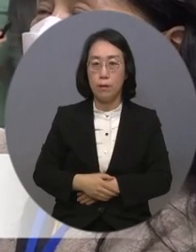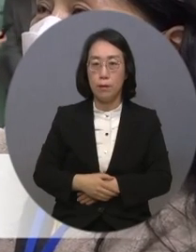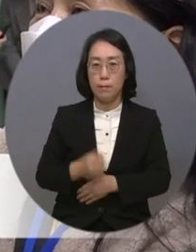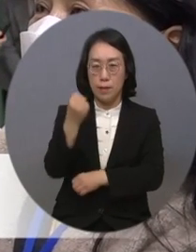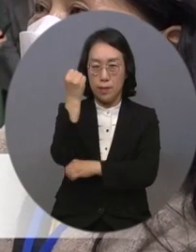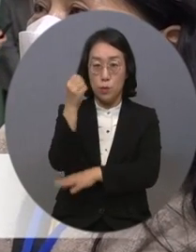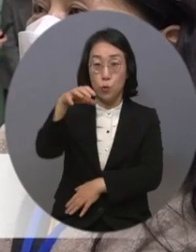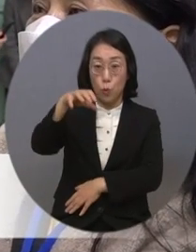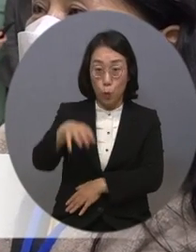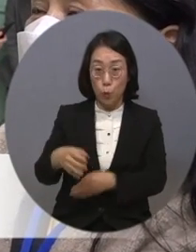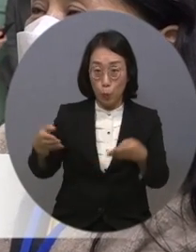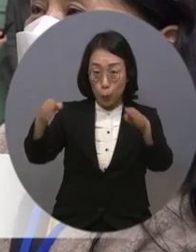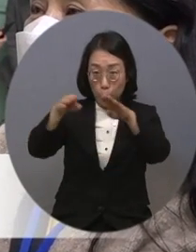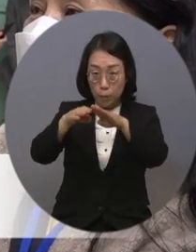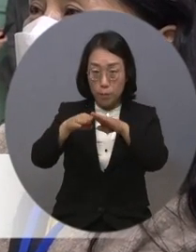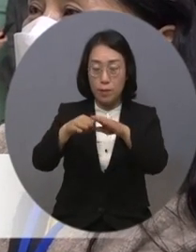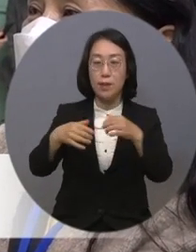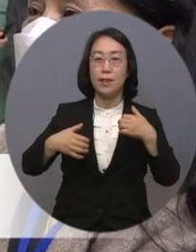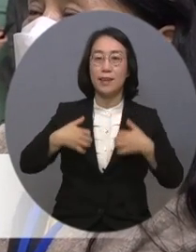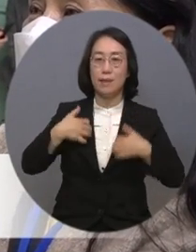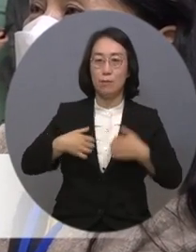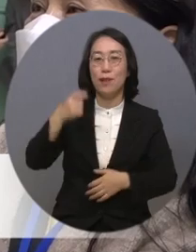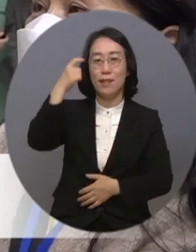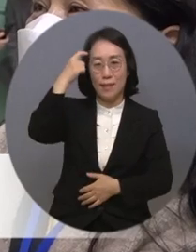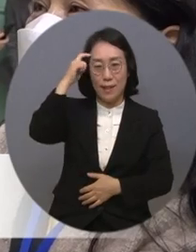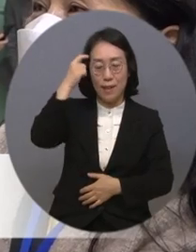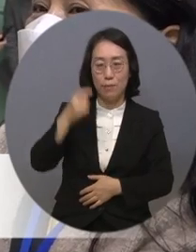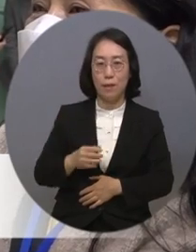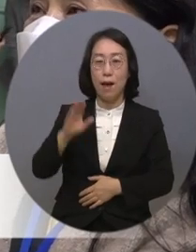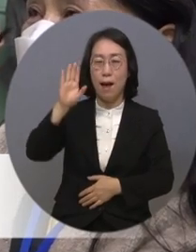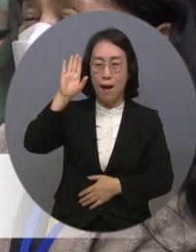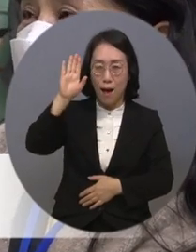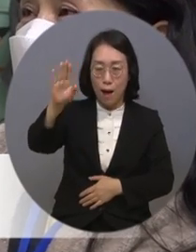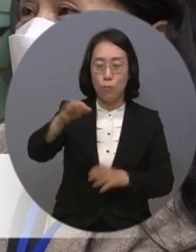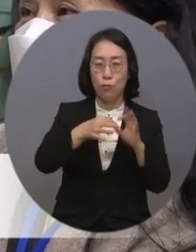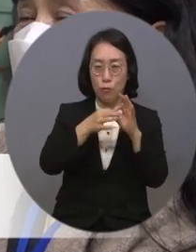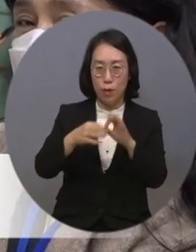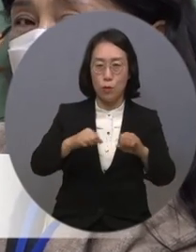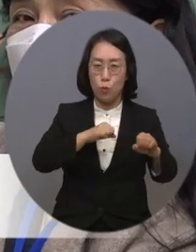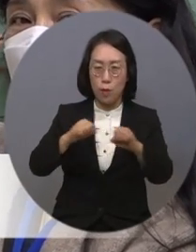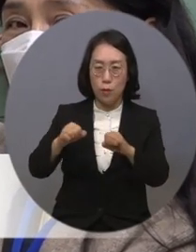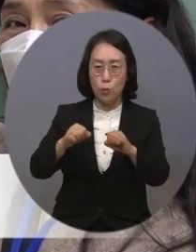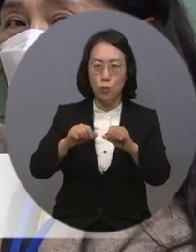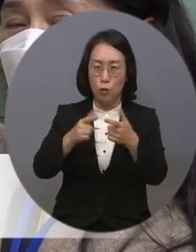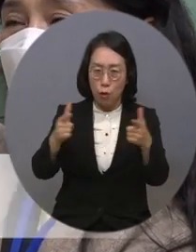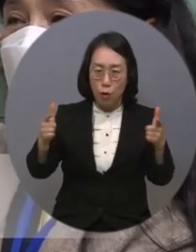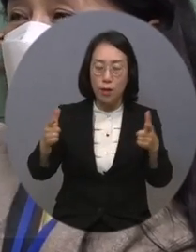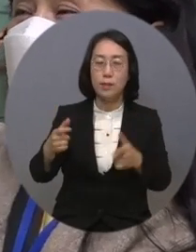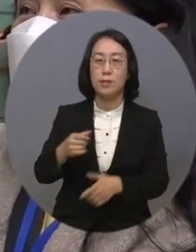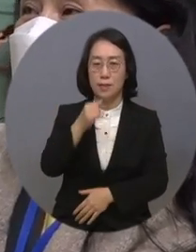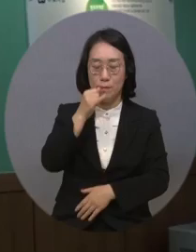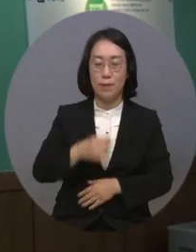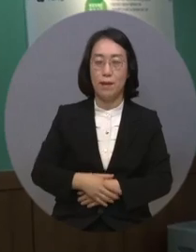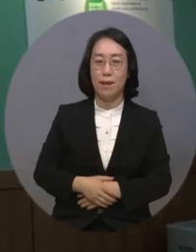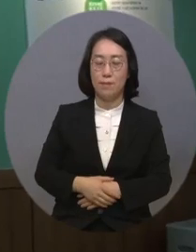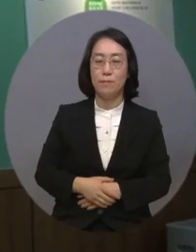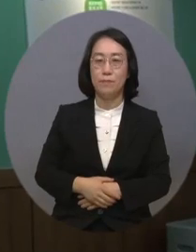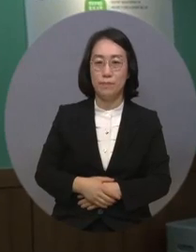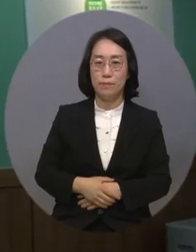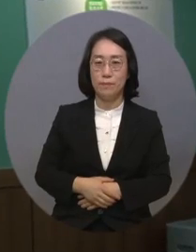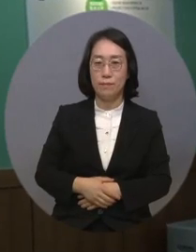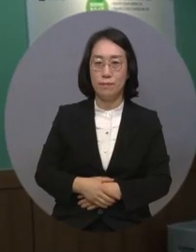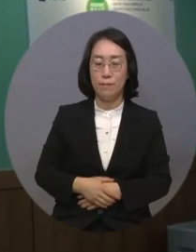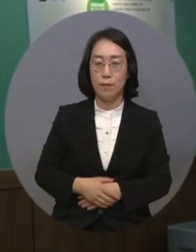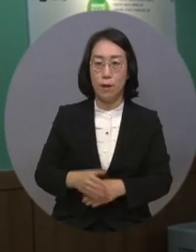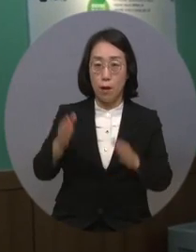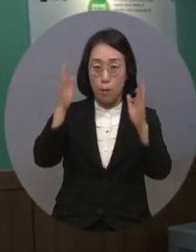있다는 것도 국회의원으로서 굉장히 기쁘게 생각을 하고요. 그런 앞으로도 해야 될 일이 더 많이 있다고 생각을 합니다. 학령기